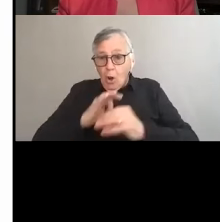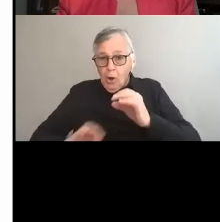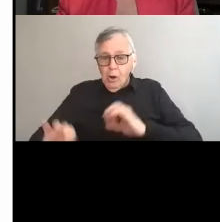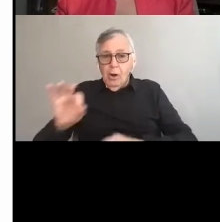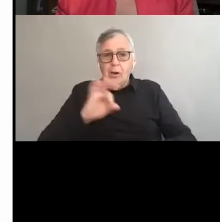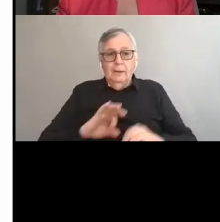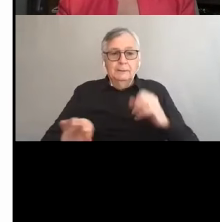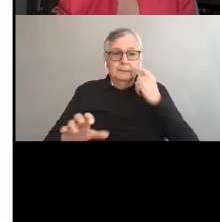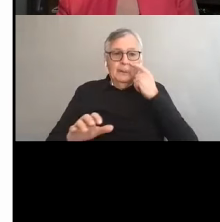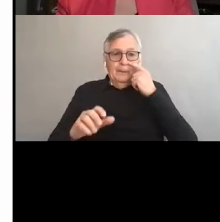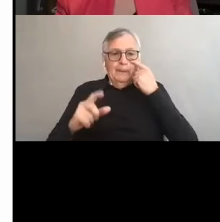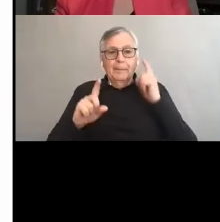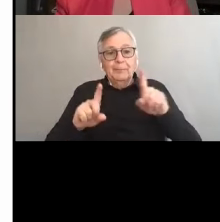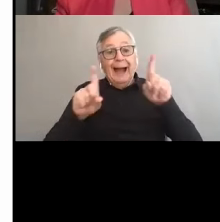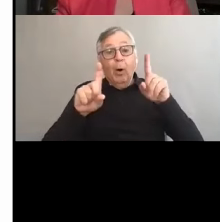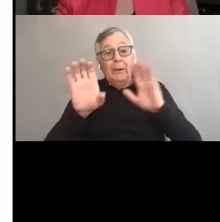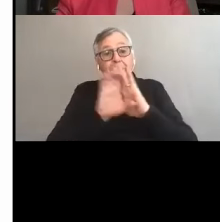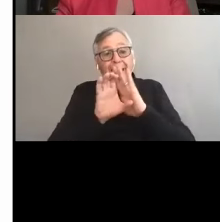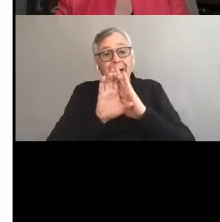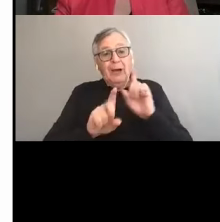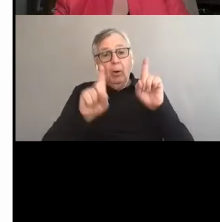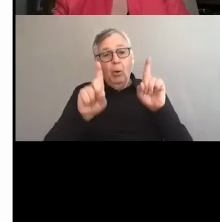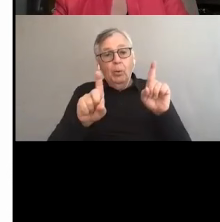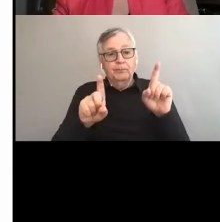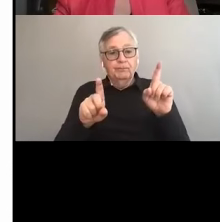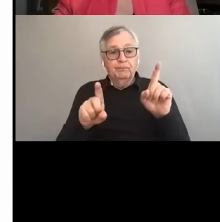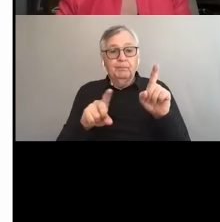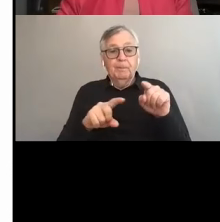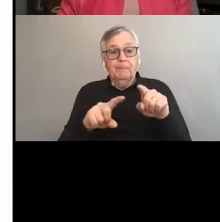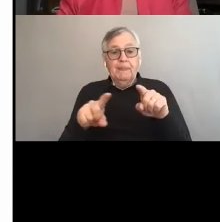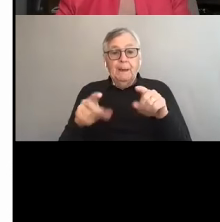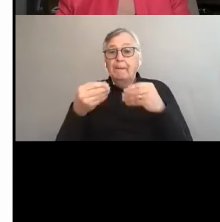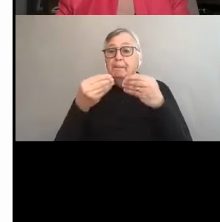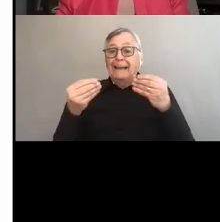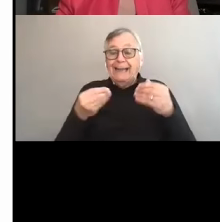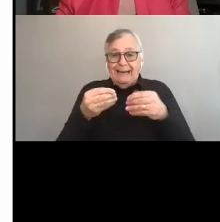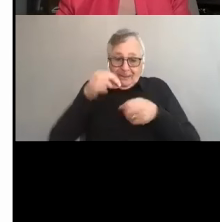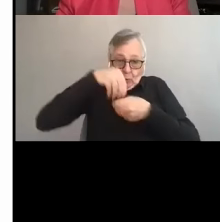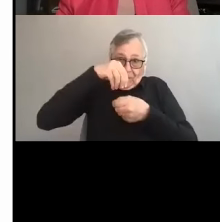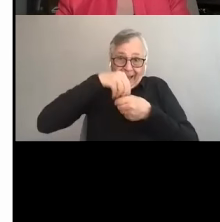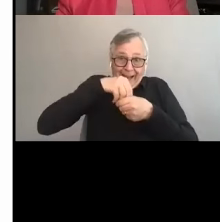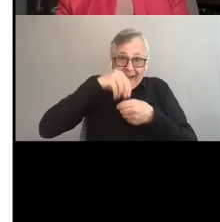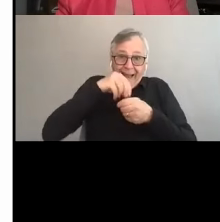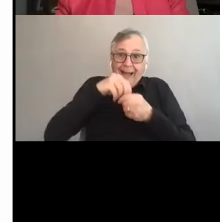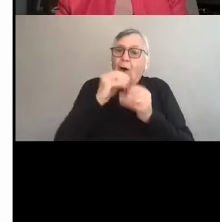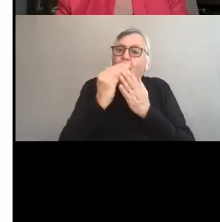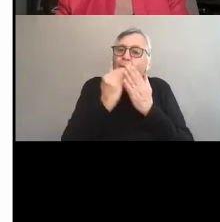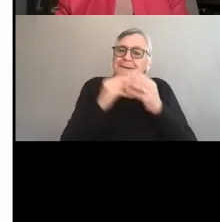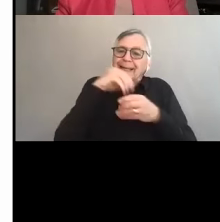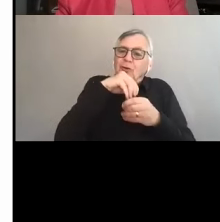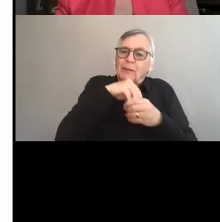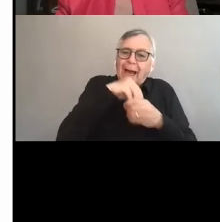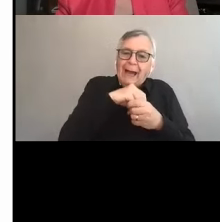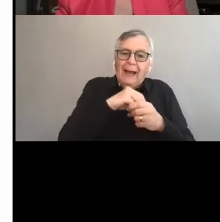disons ici en haut, là, le matériel génétique, l'ARN, le livre de recettes, dit à